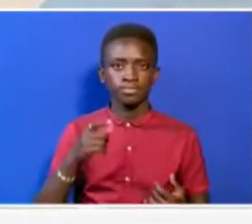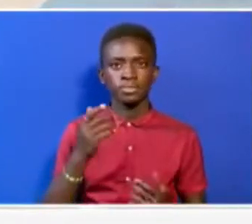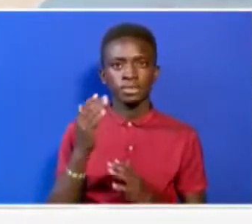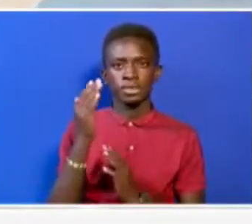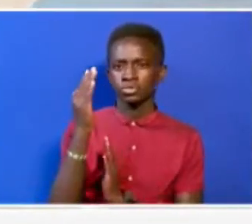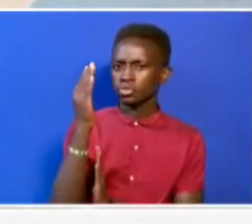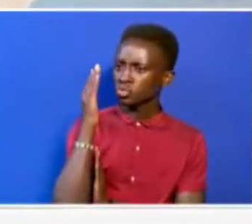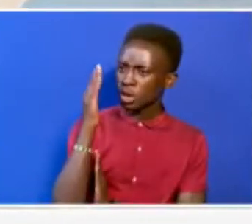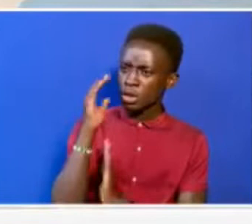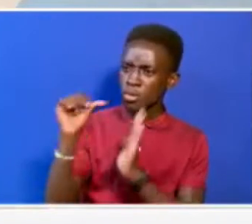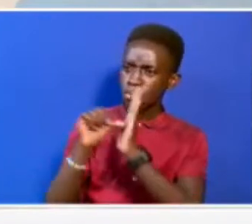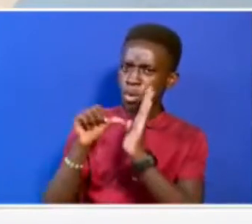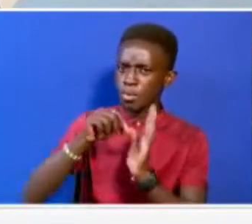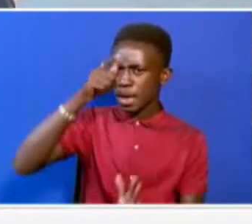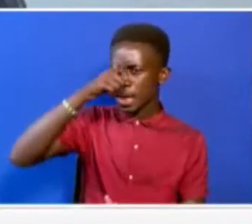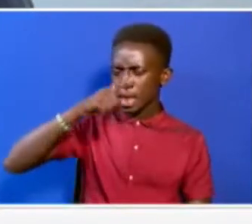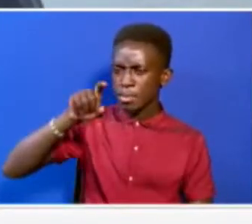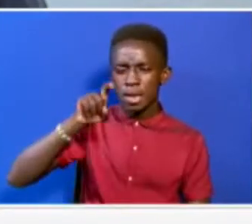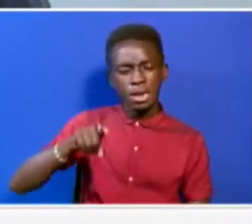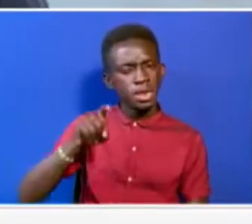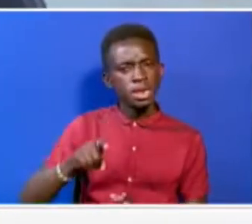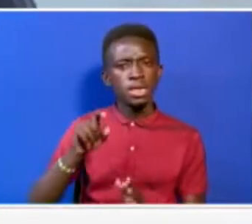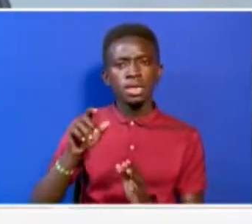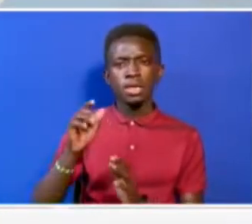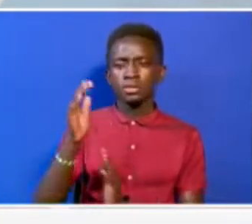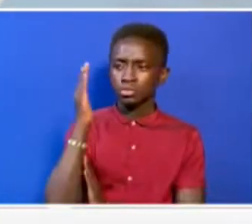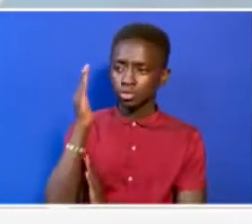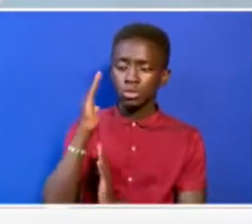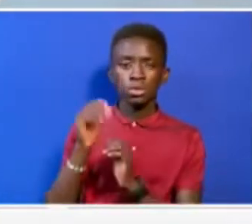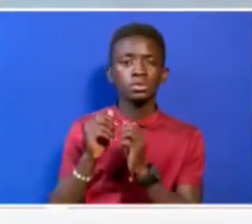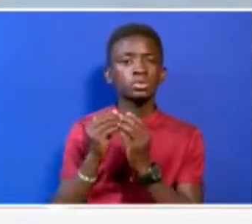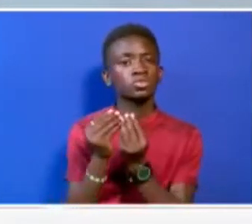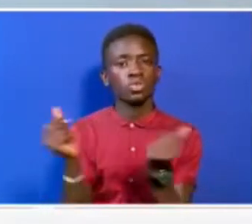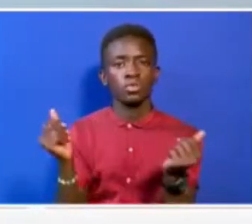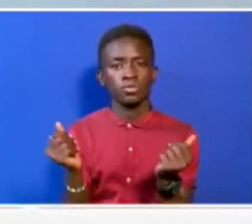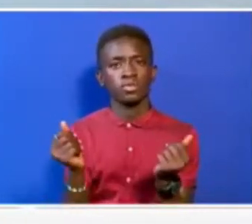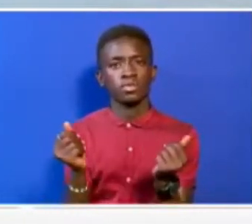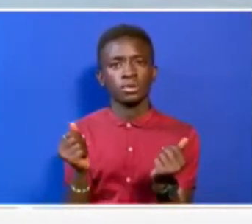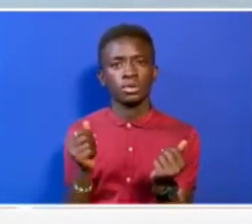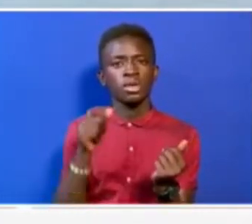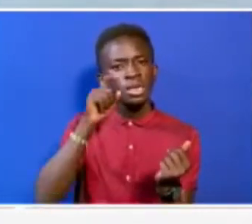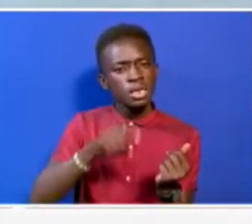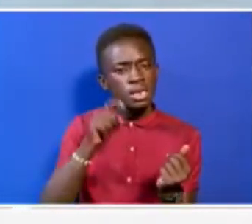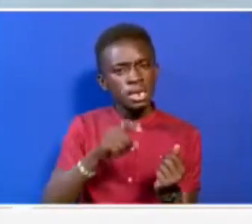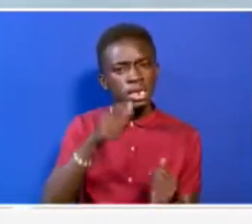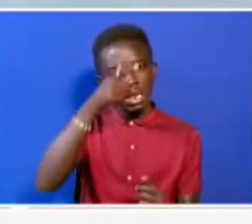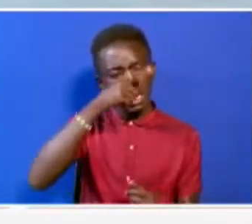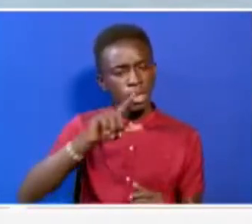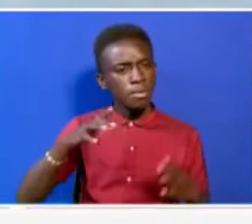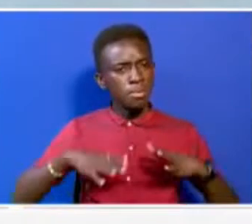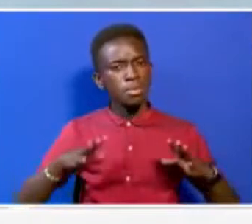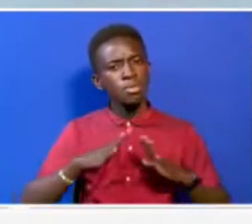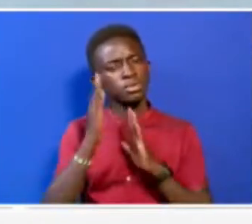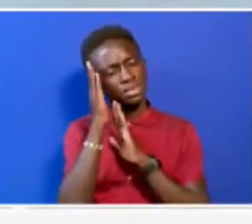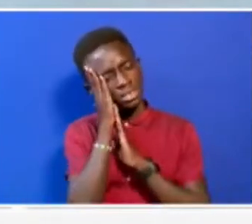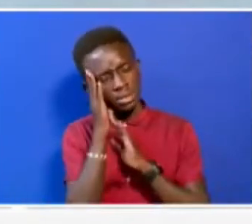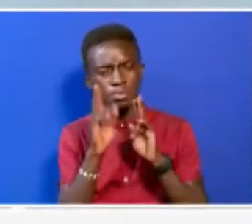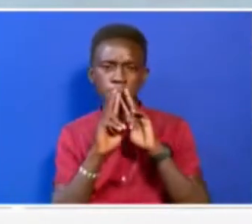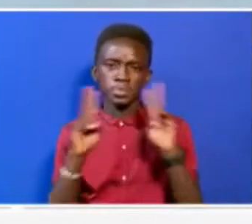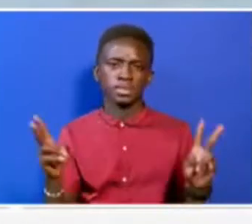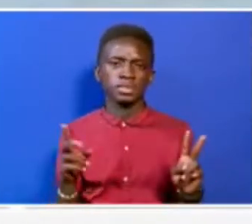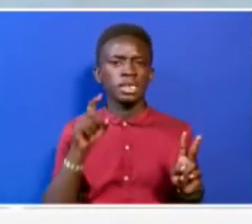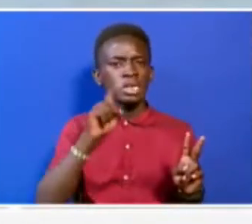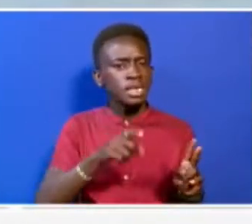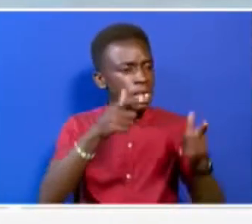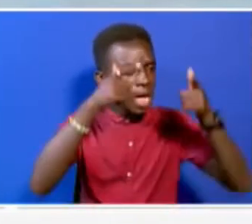end. Lazima mtu ya Laikipia alale kutoka jioni mpaka asubuhi. Lazima ng'ombe ilale kwa ile